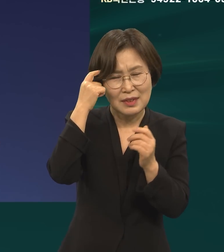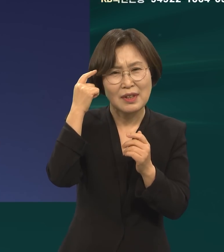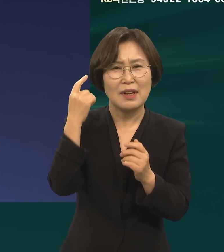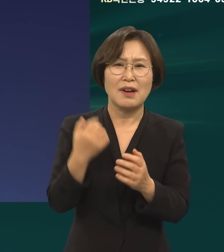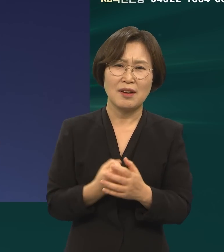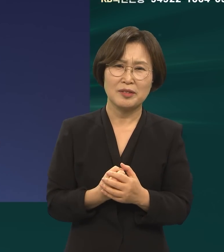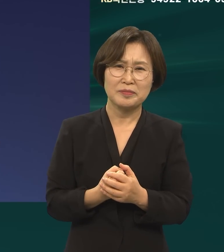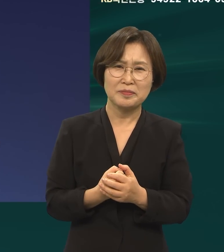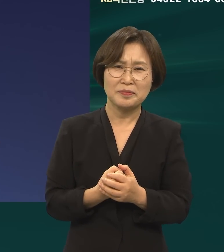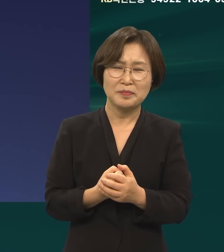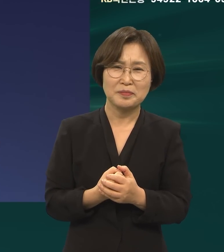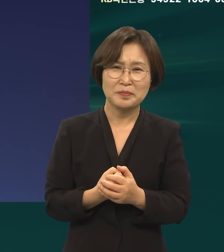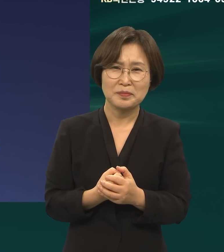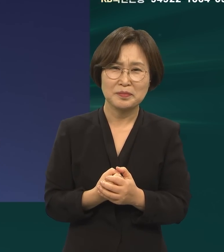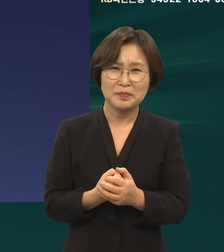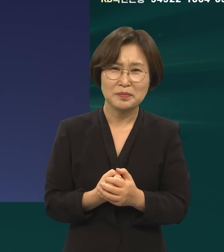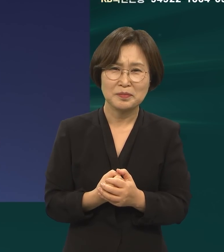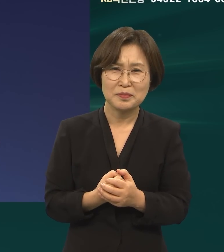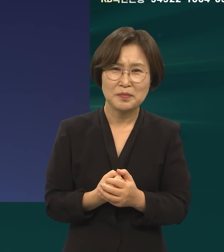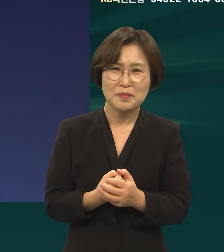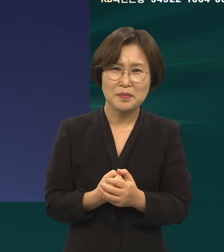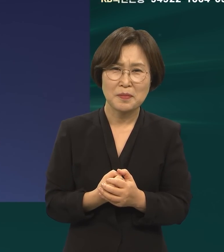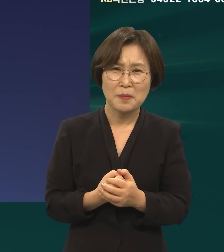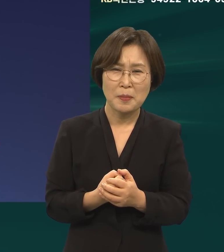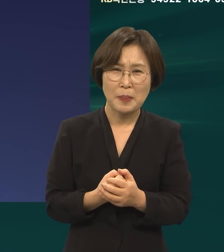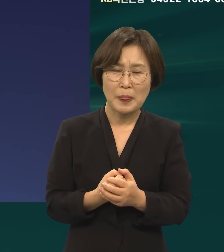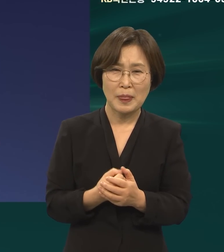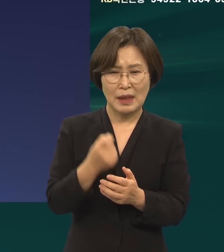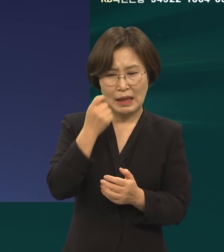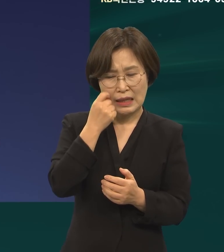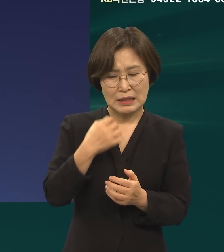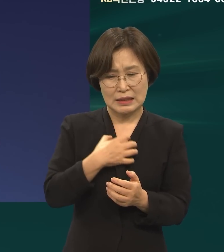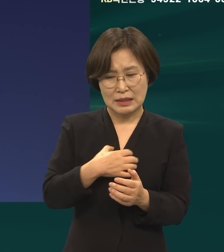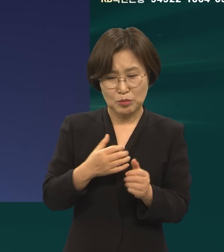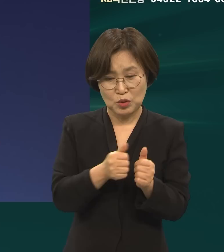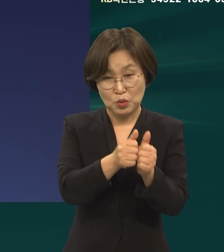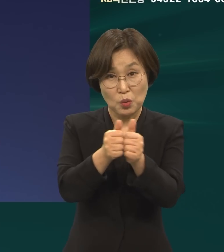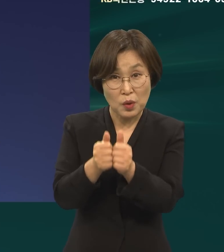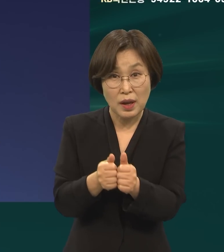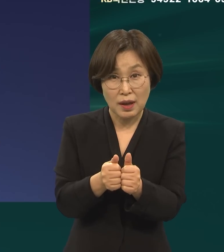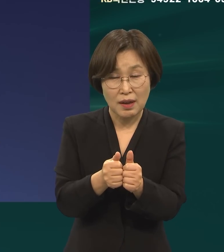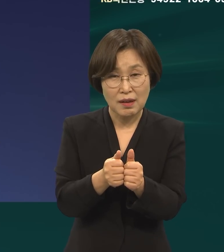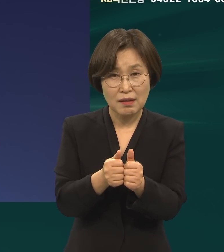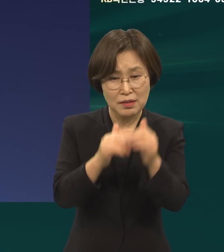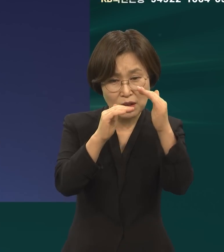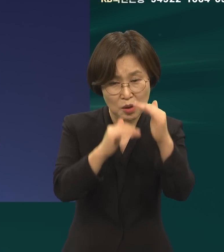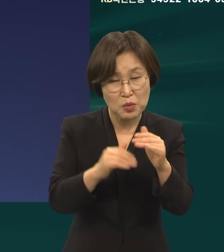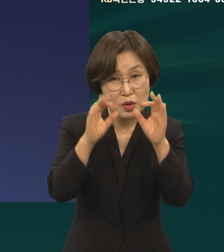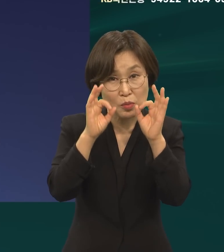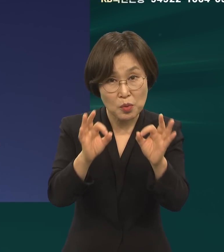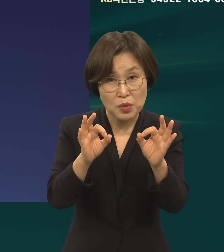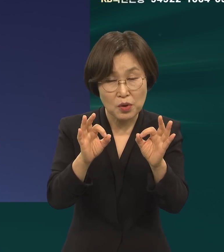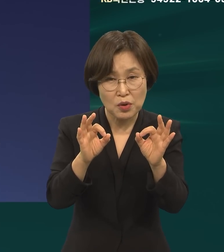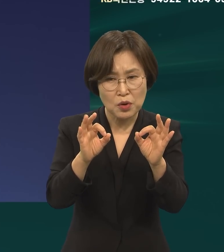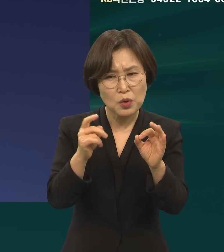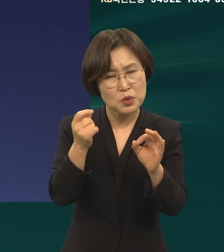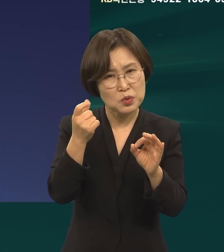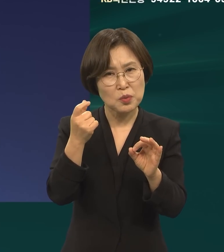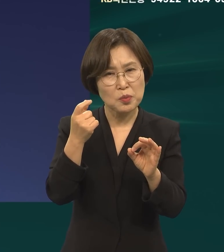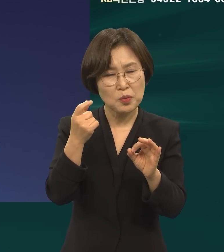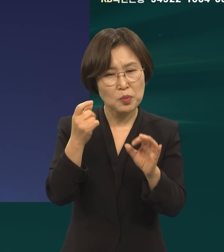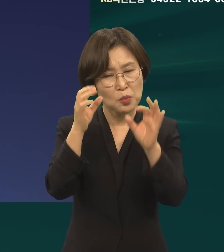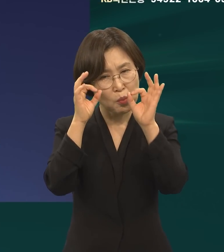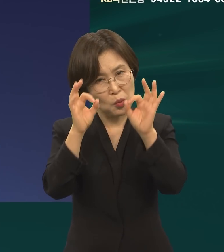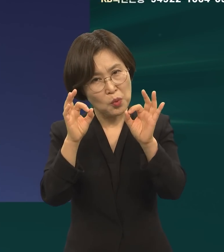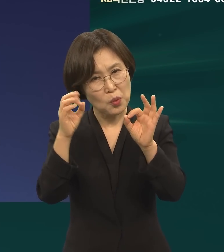저는 오늘 여기까지 읽은 슬픈 동행을 보면서 이 본문을 전혀 다른 관점으로 설명해